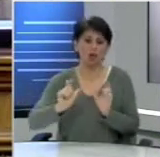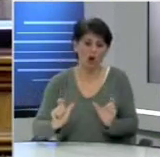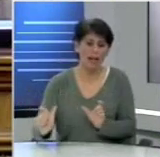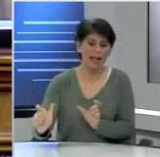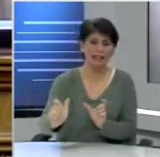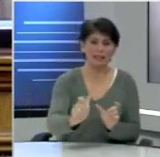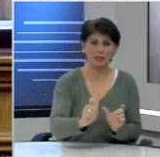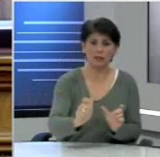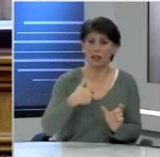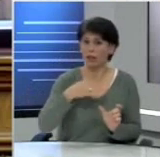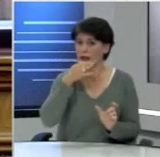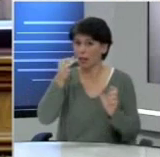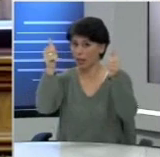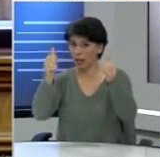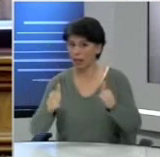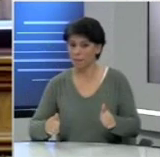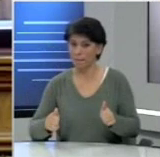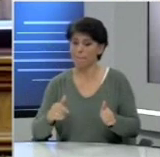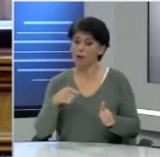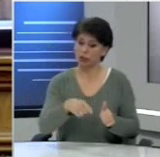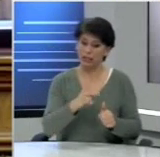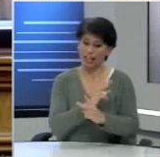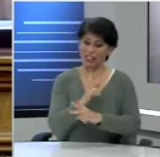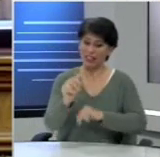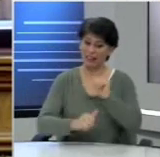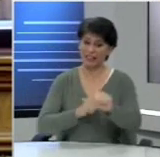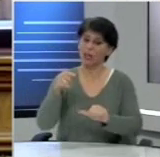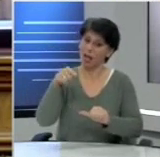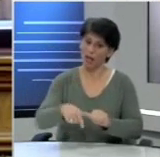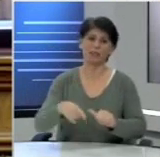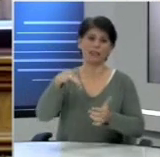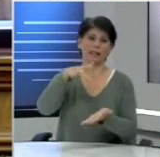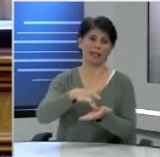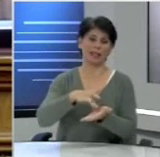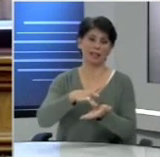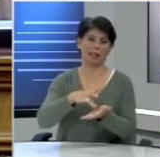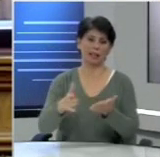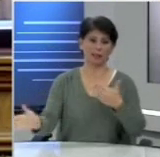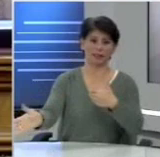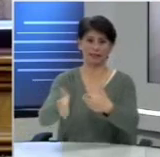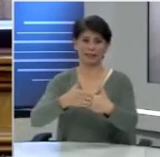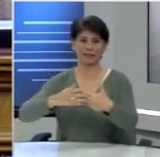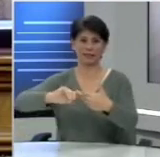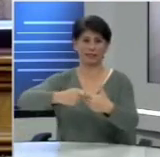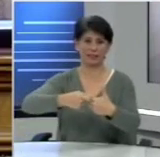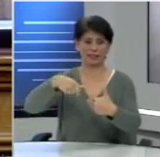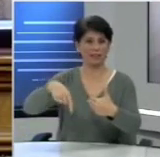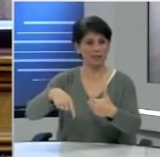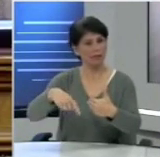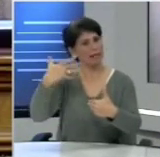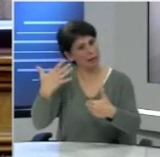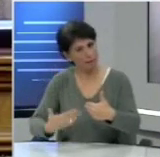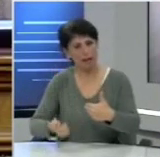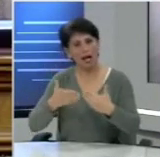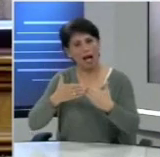λέγοντας μάλιστα ότι θα αντικαταστήσουν αυτά τα κέντρα τα κλειστά τις σημερινές